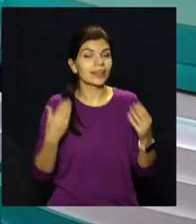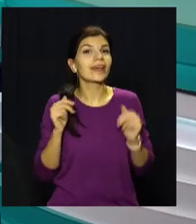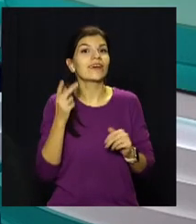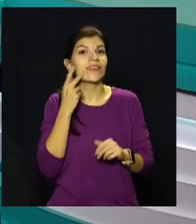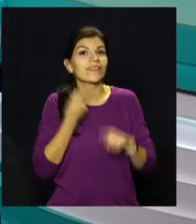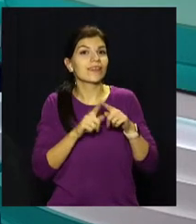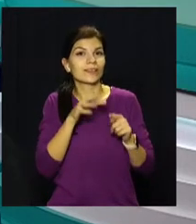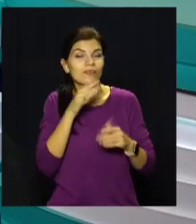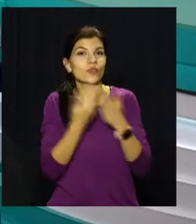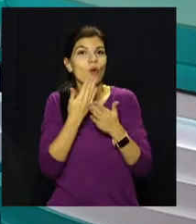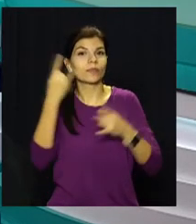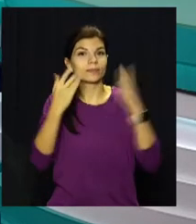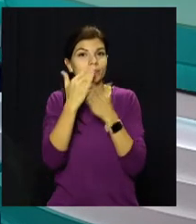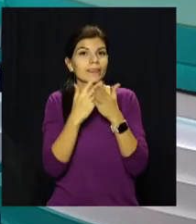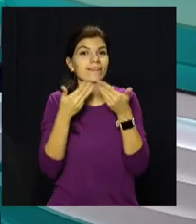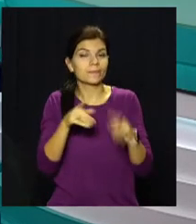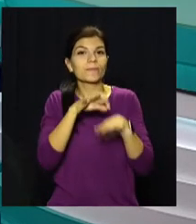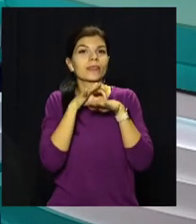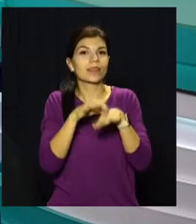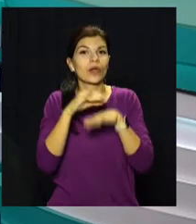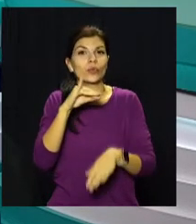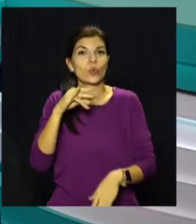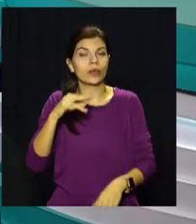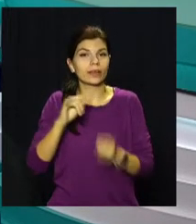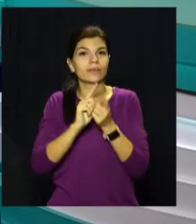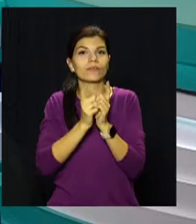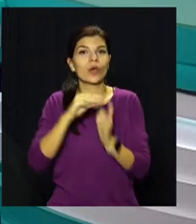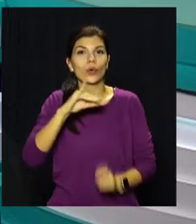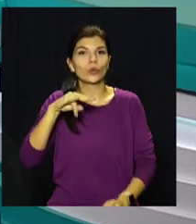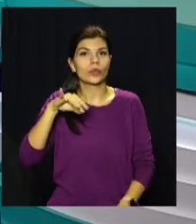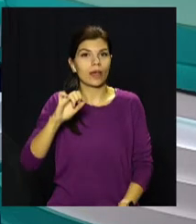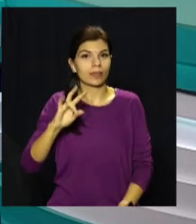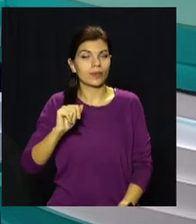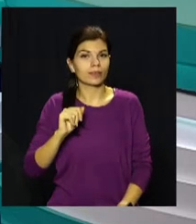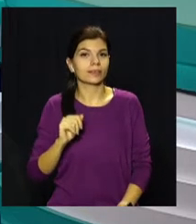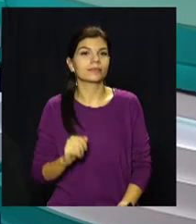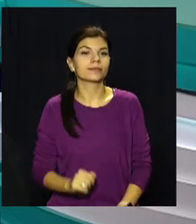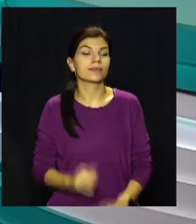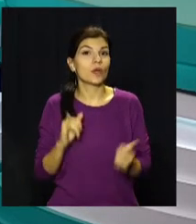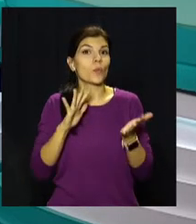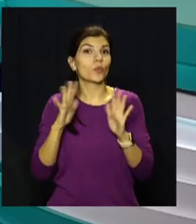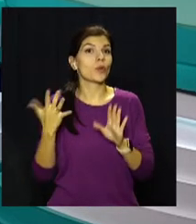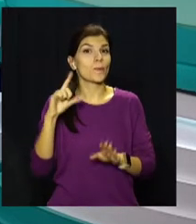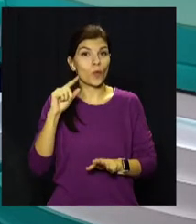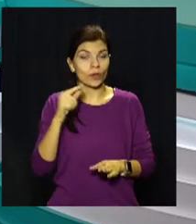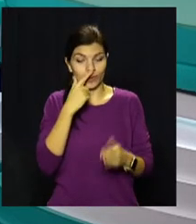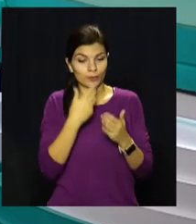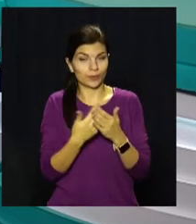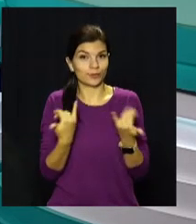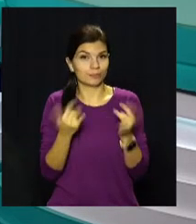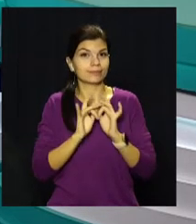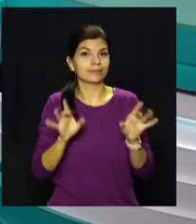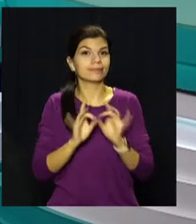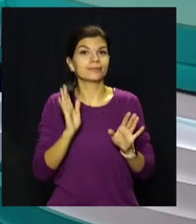Вітаю, як завжди, у цій порі новини на відкритому у студії Юлія Демченко та сурдоперекладачка Юліана Пуговкіна. Про події понеділка